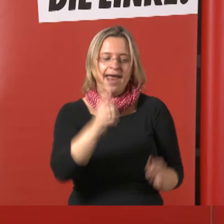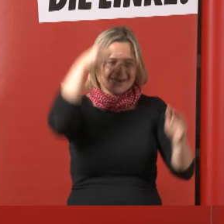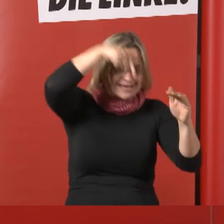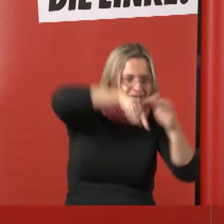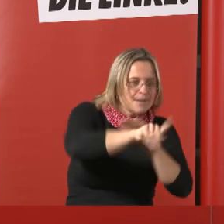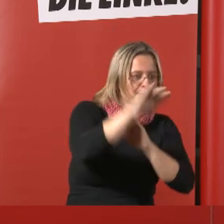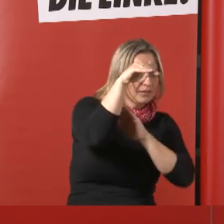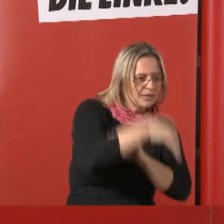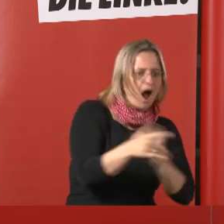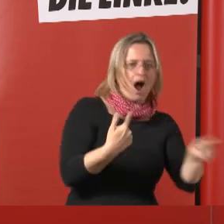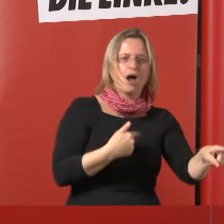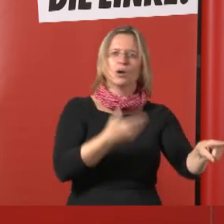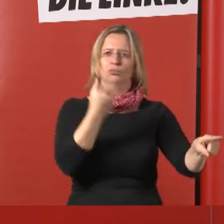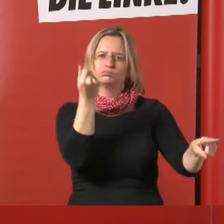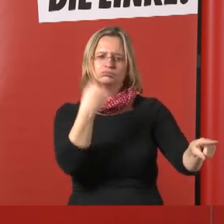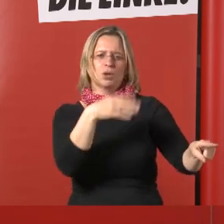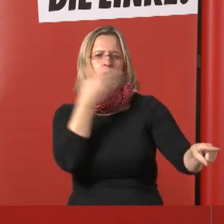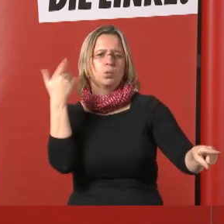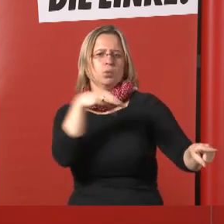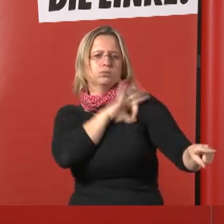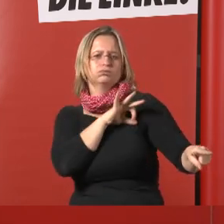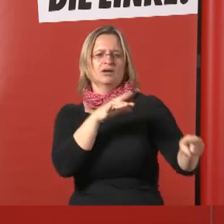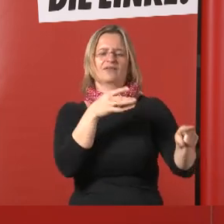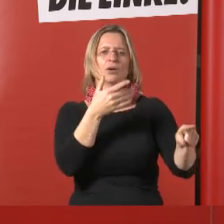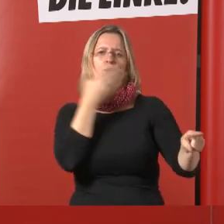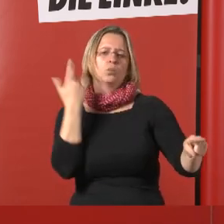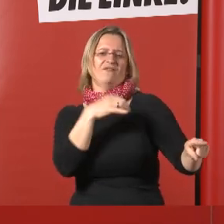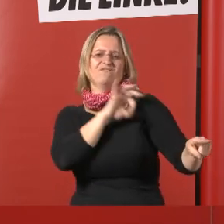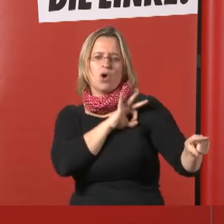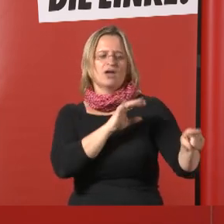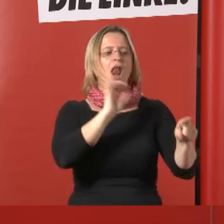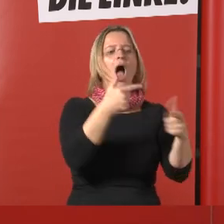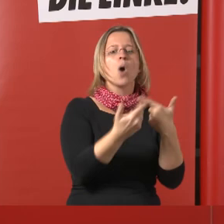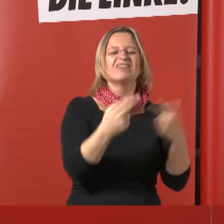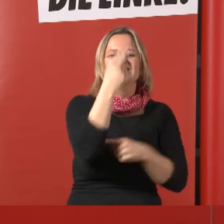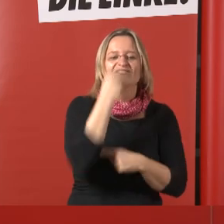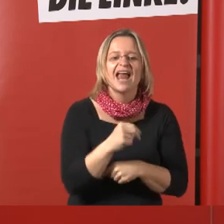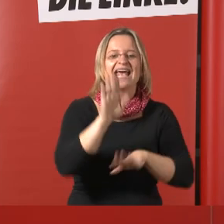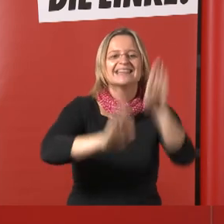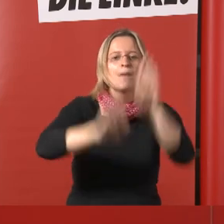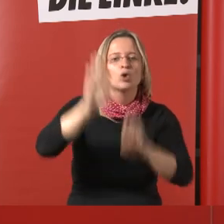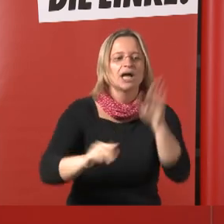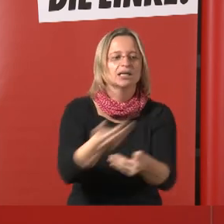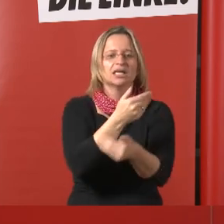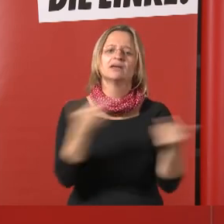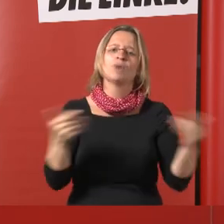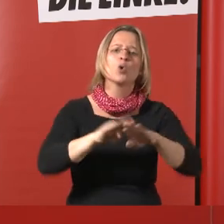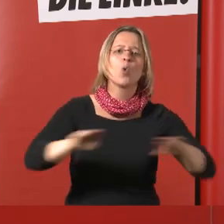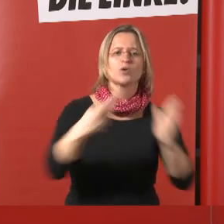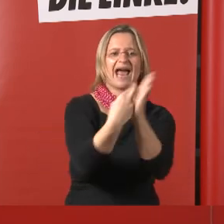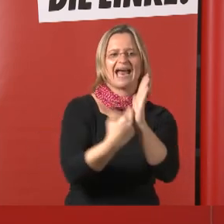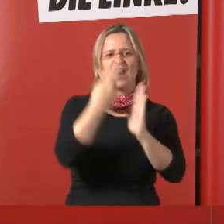aufgrund von interner Fehler, wirtschaftlicher Ineffizienz, aber auch aufgrund von